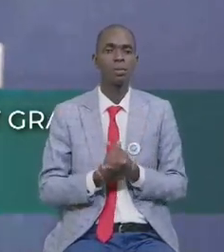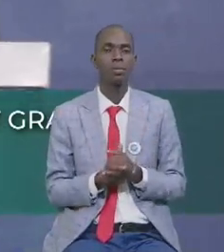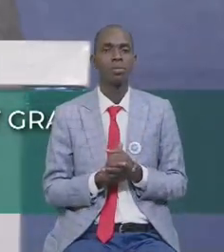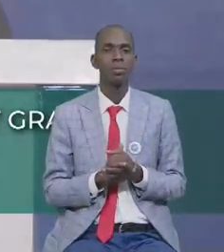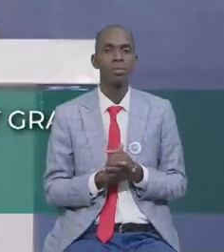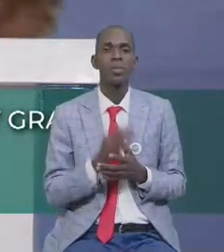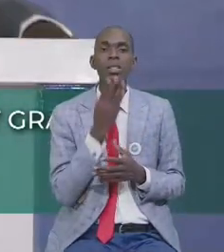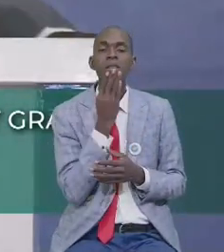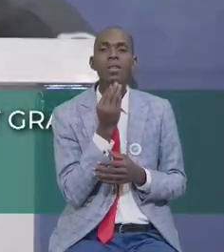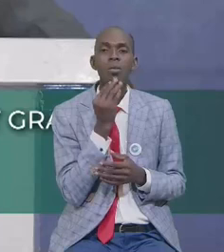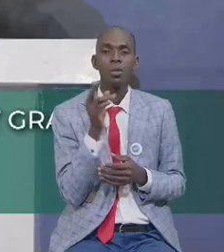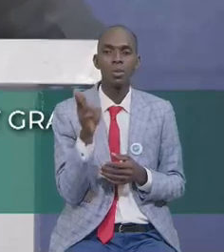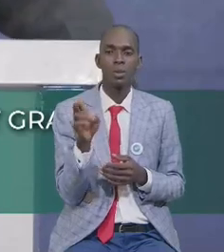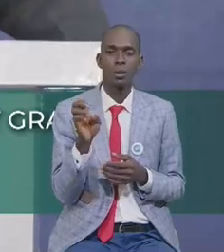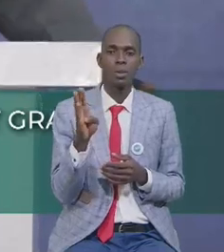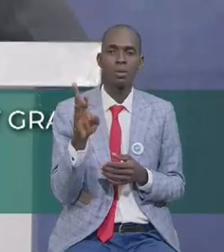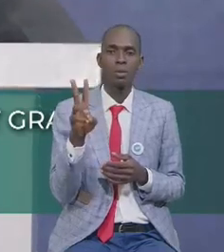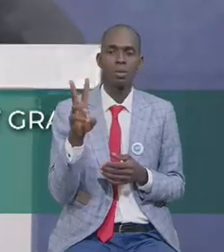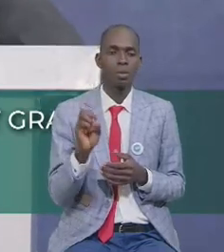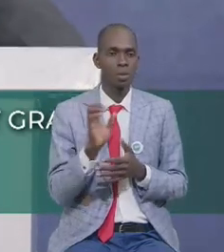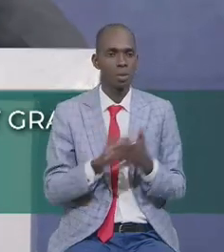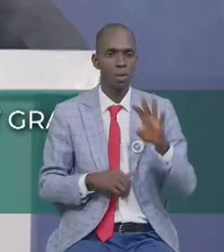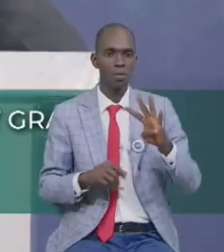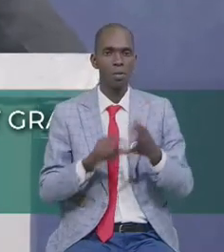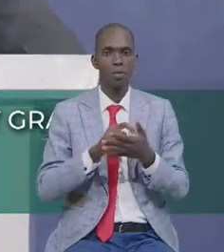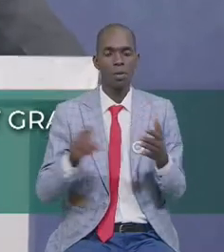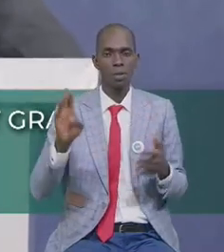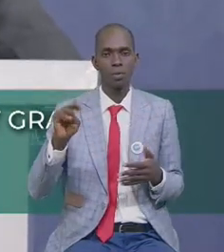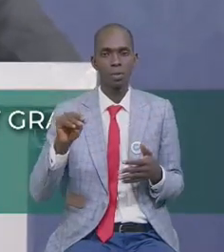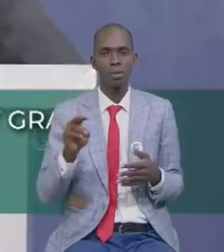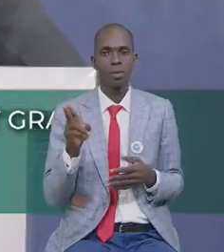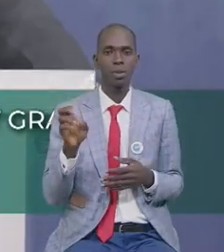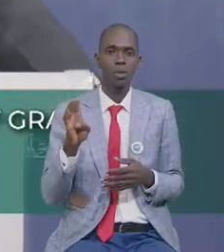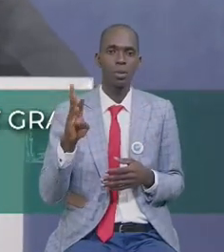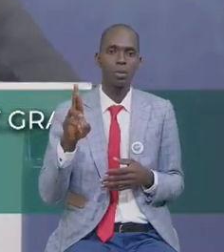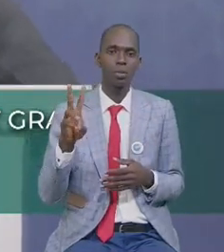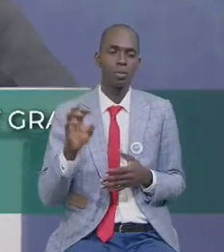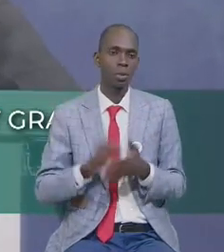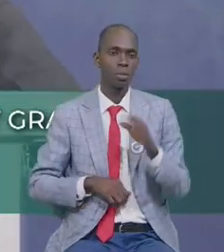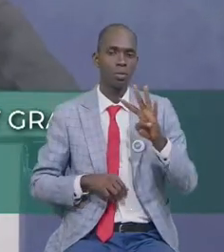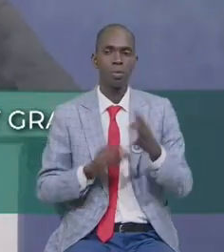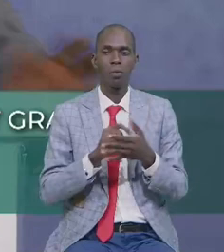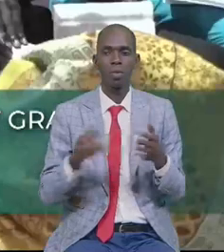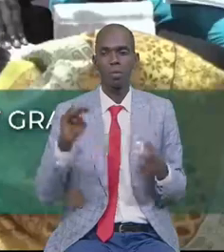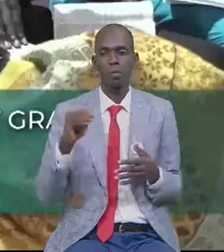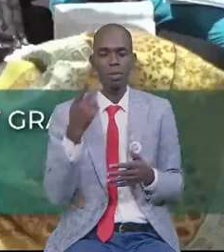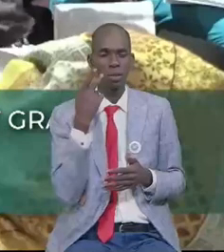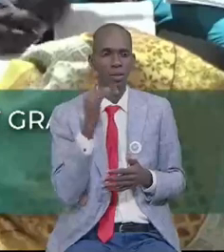Hébreux chapitre 4, verset 14. Hébreux 4, 14.